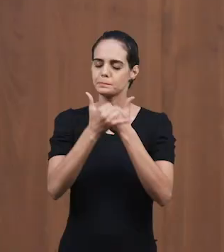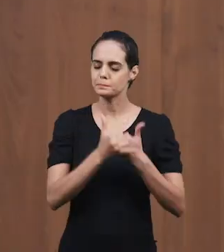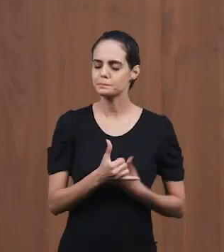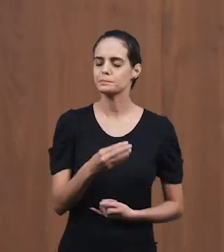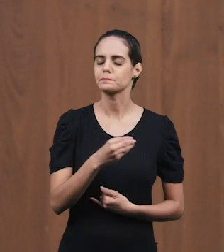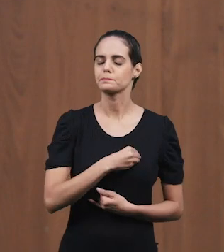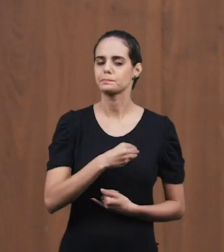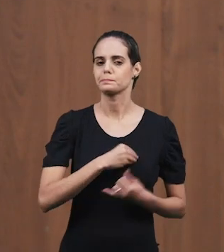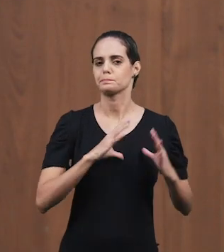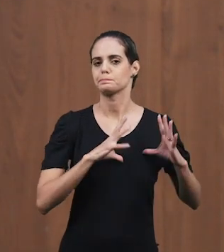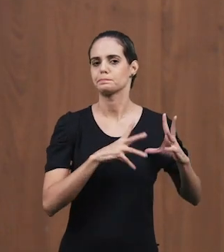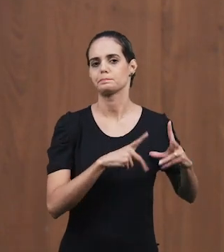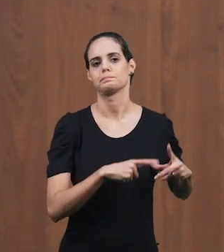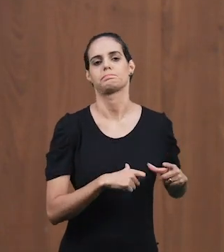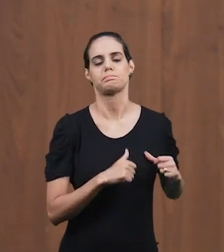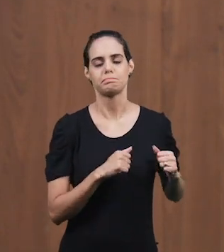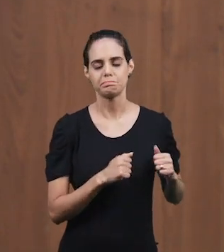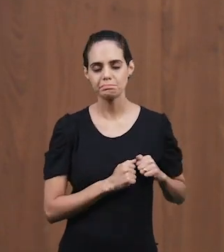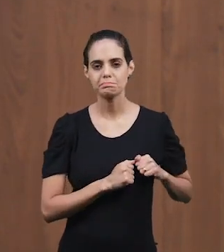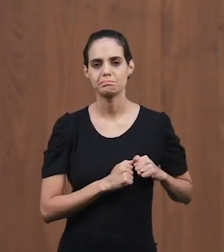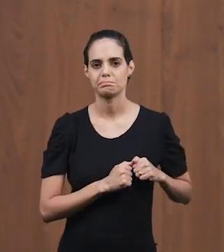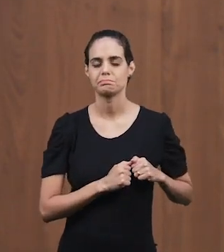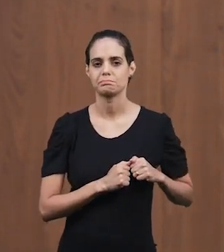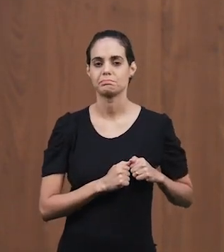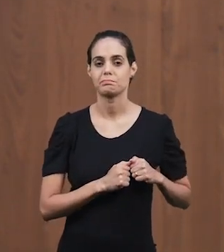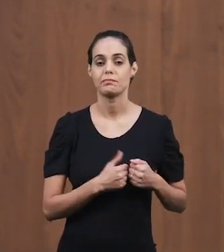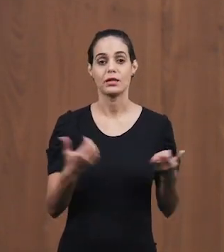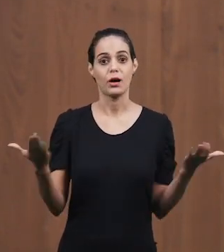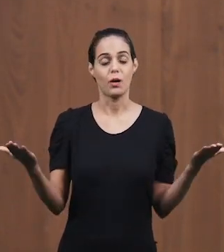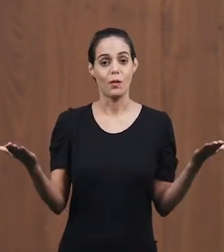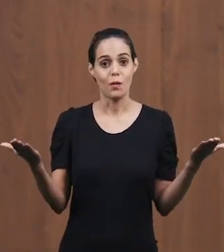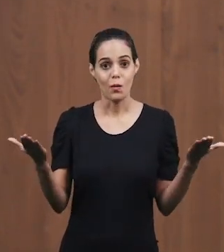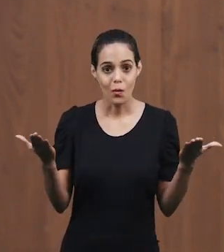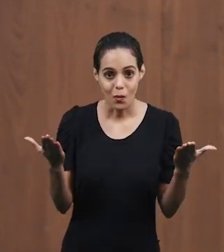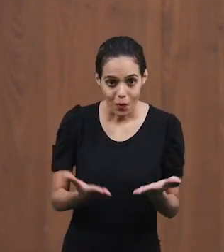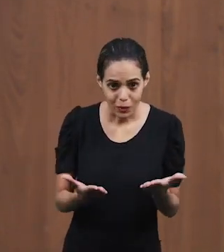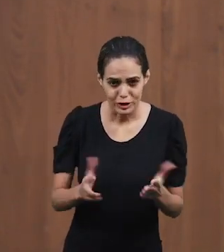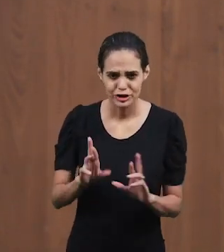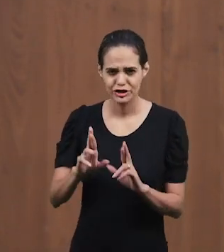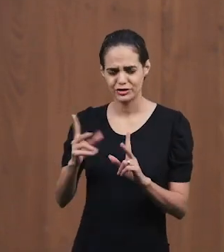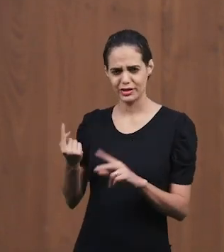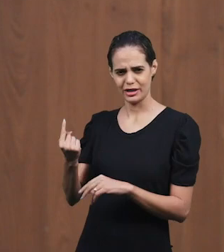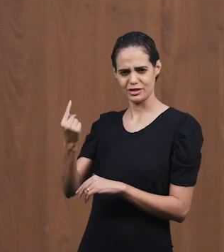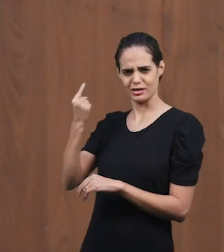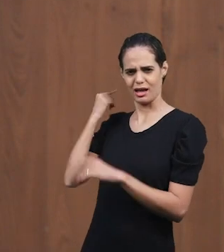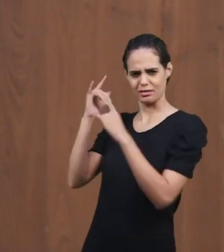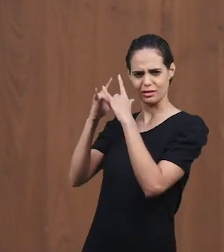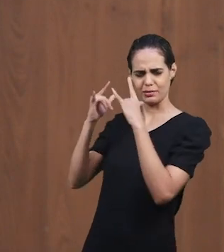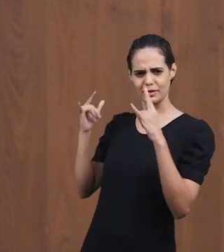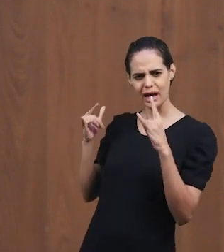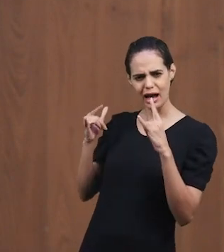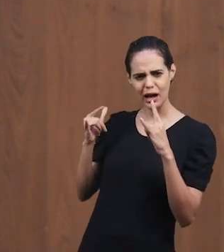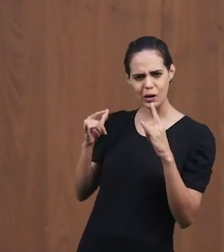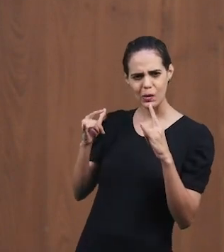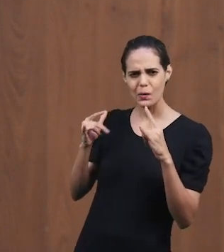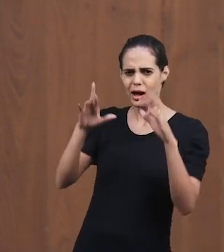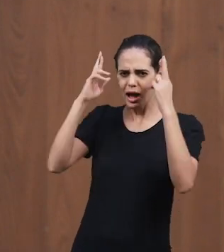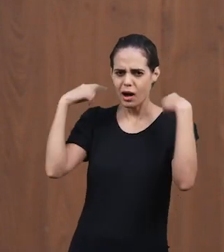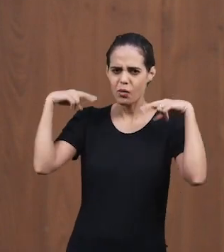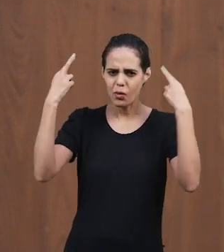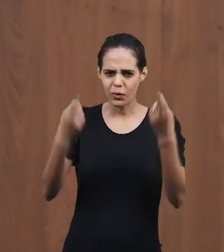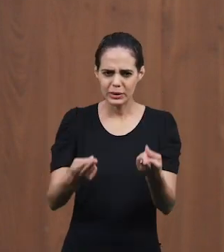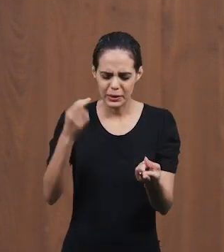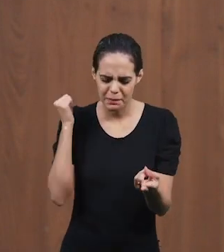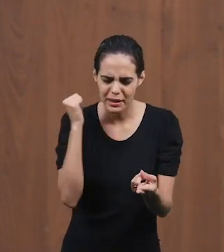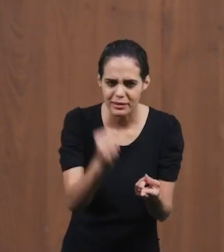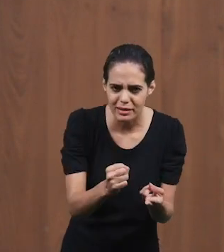obtenir le pardon de nos péchés. Et aujourd'hui, différemment de ce qui s'est passé à l'époque du tabernacle, on n'a plus besoin de sacrifier